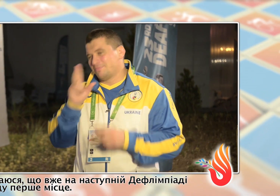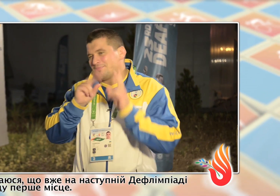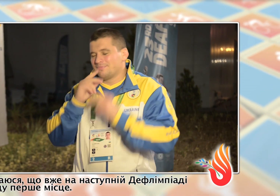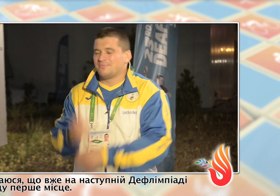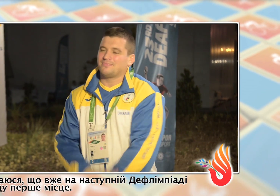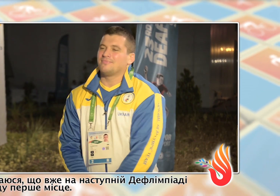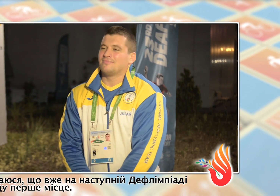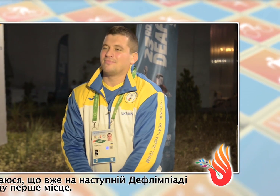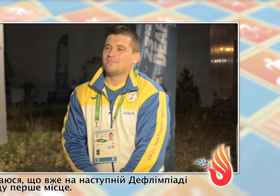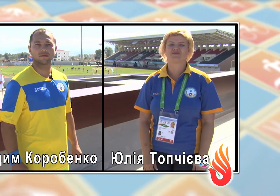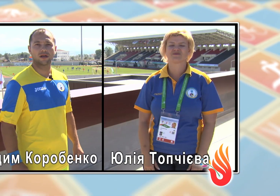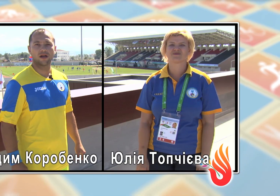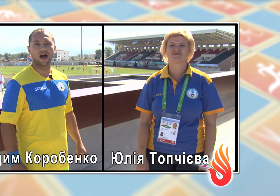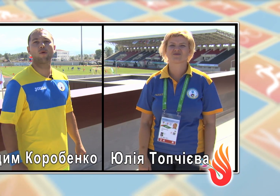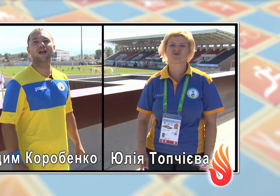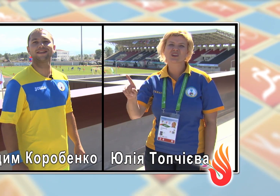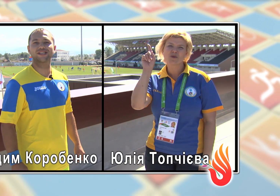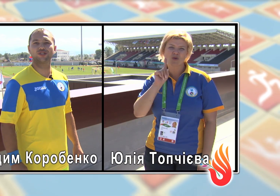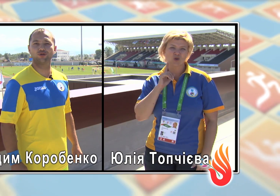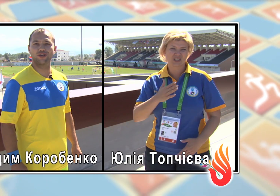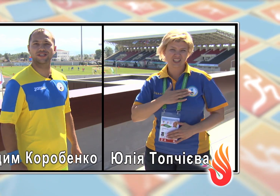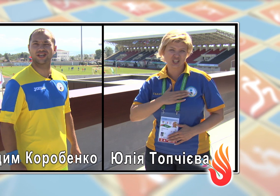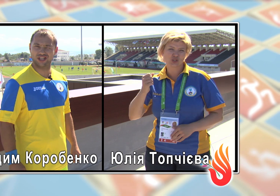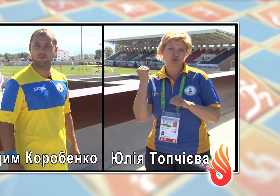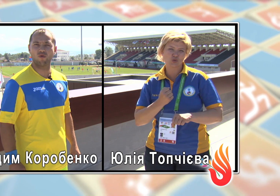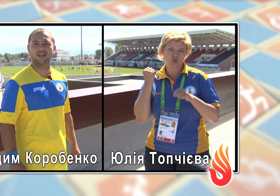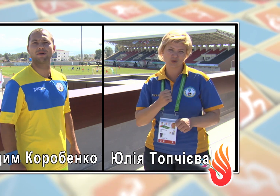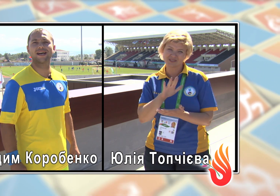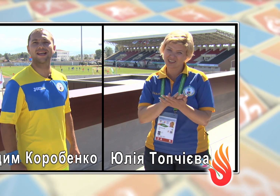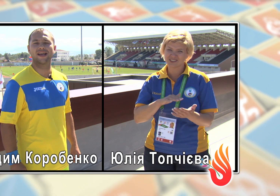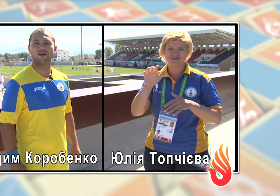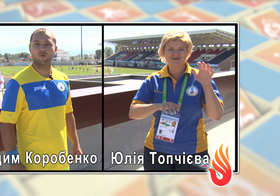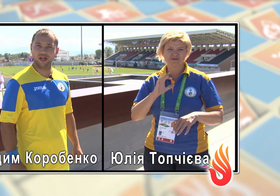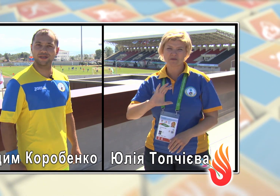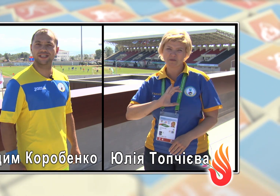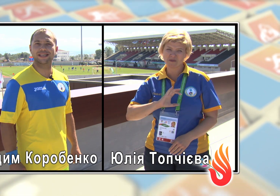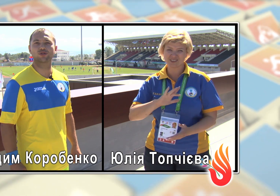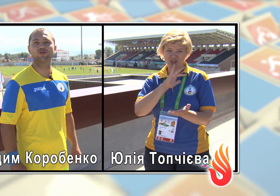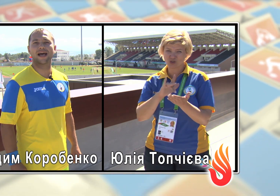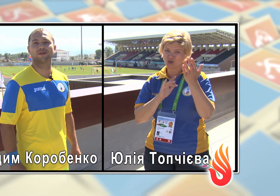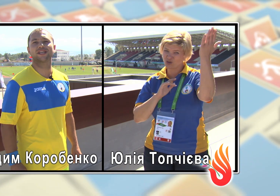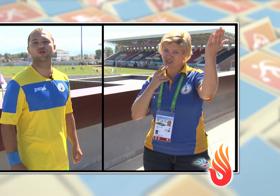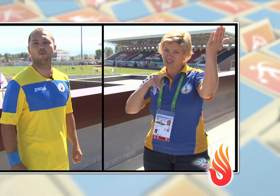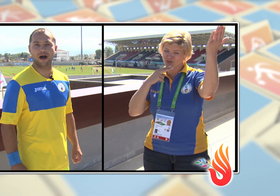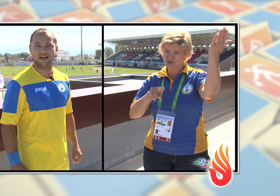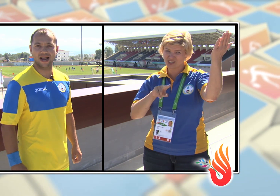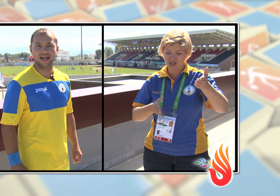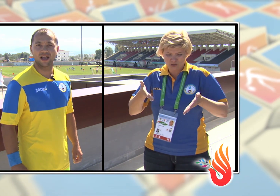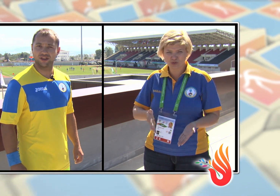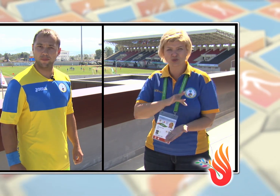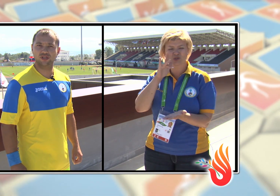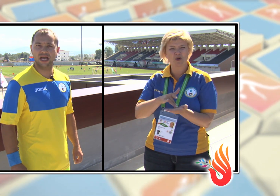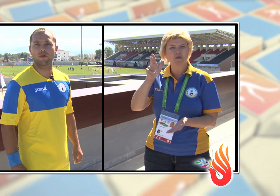посяду перше місце. А поки наші дзюдоїсти штампували медалі, у передмісті Самсуна, містечку